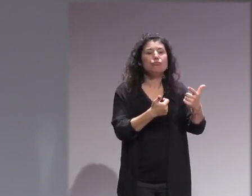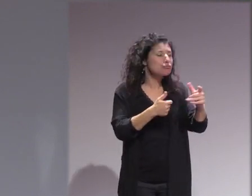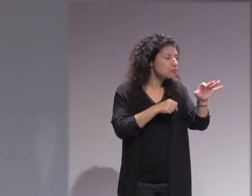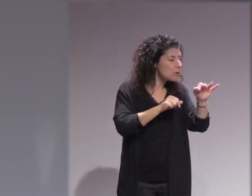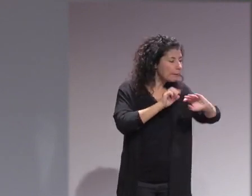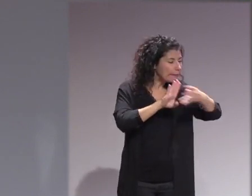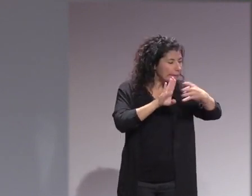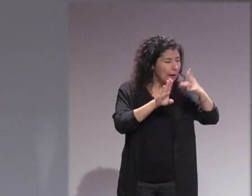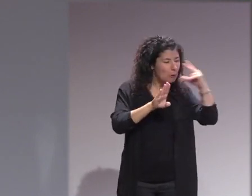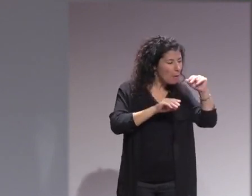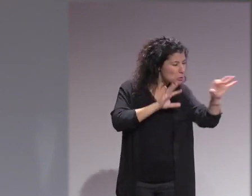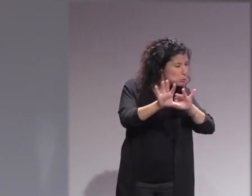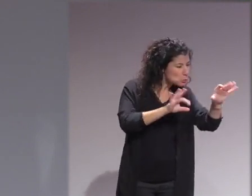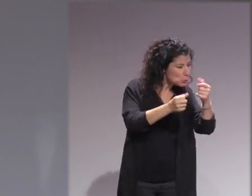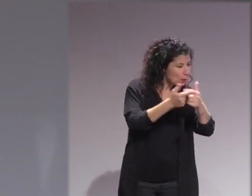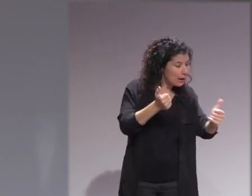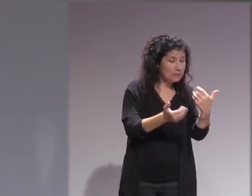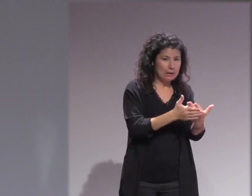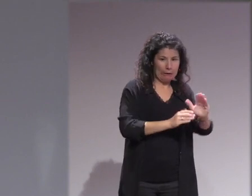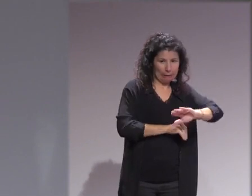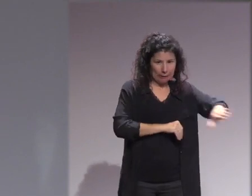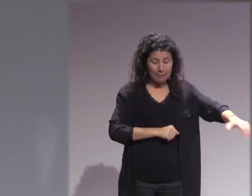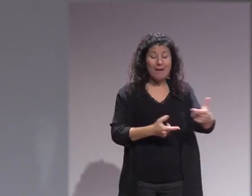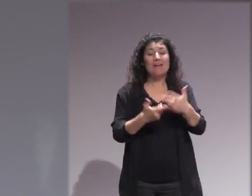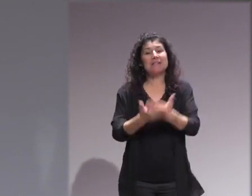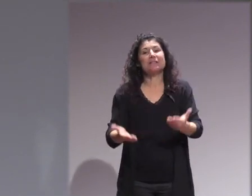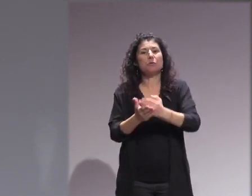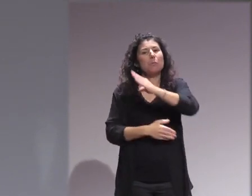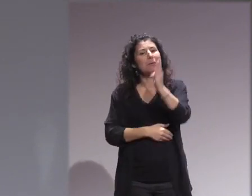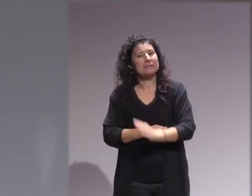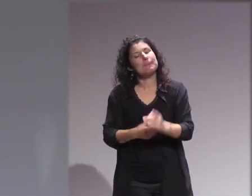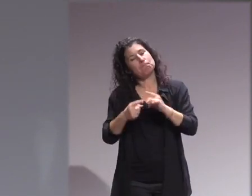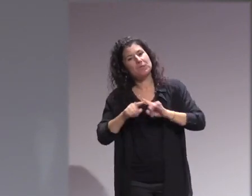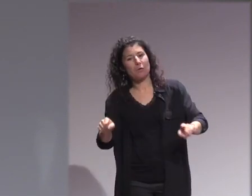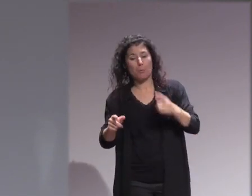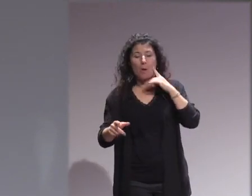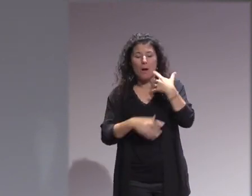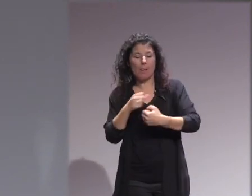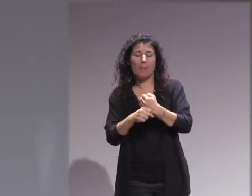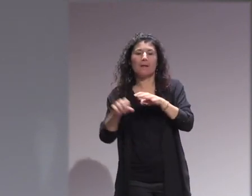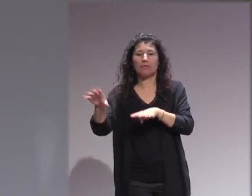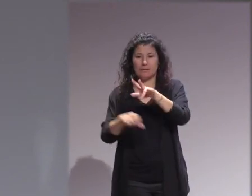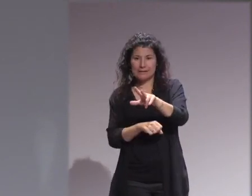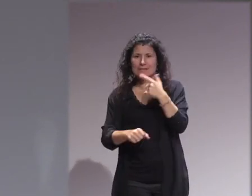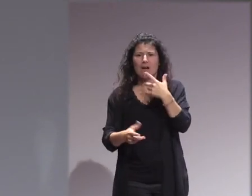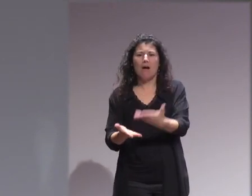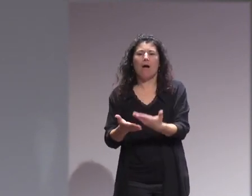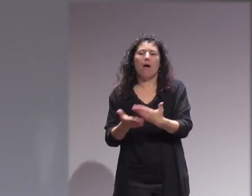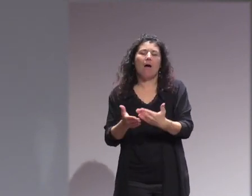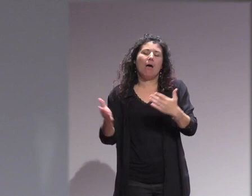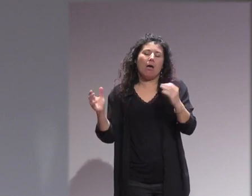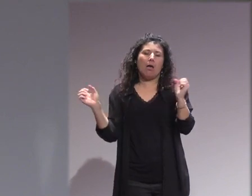Mais pour ce qui est du Brésil, c'est pas forcément. Ce qui se passe, c'est qu'en 93, il y a eu donc la convention de La Haye, donc